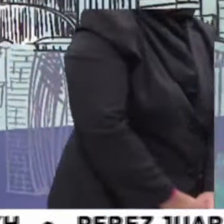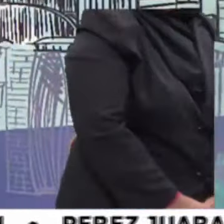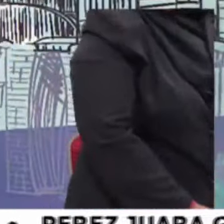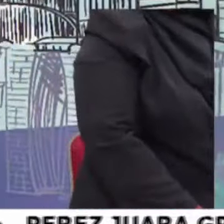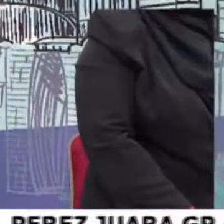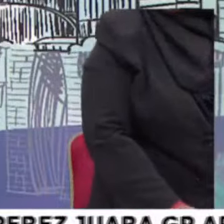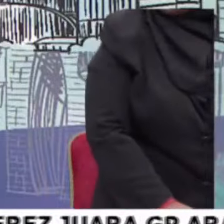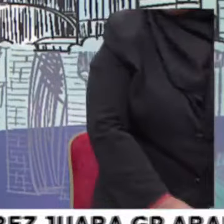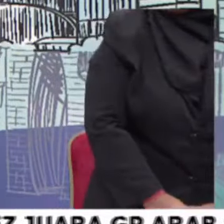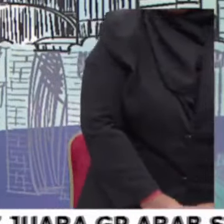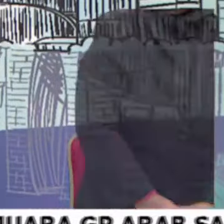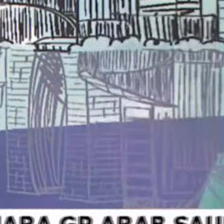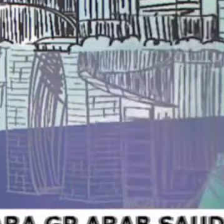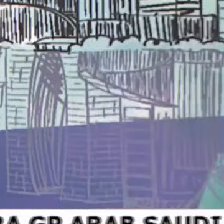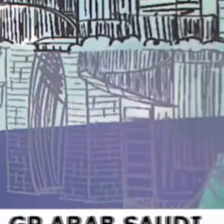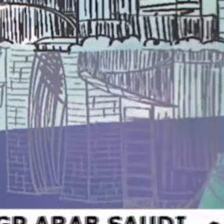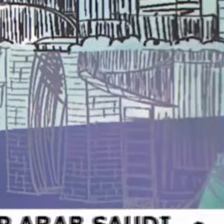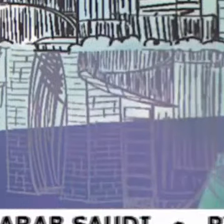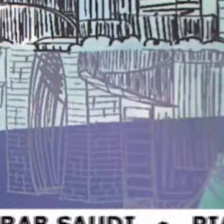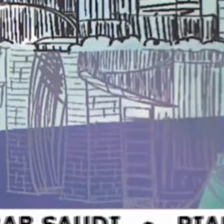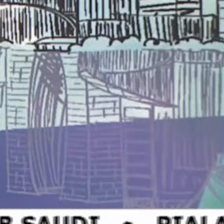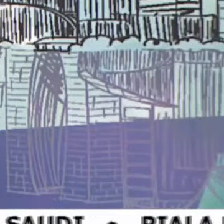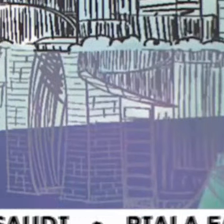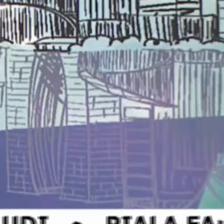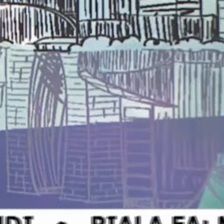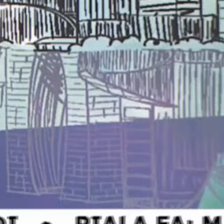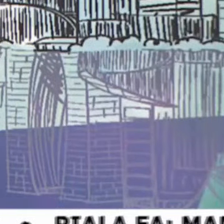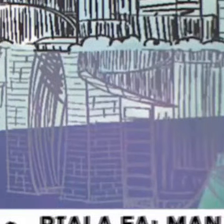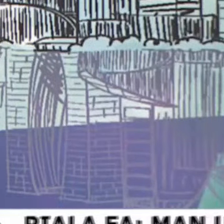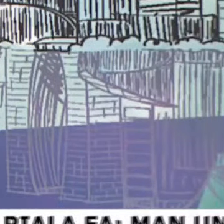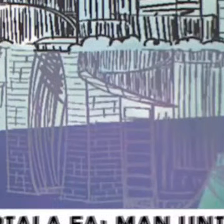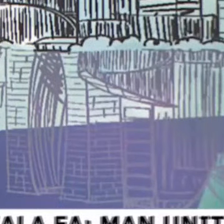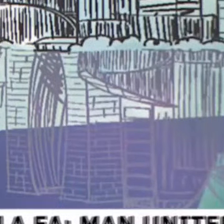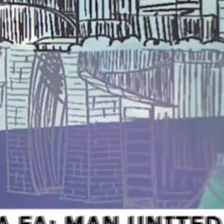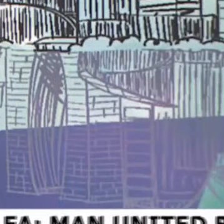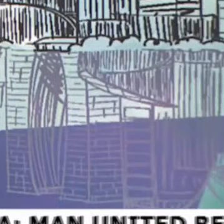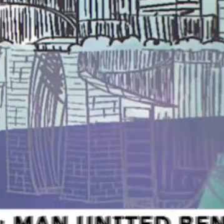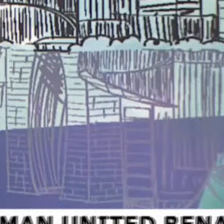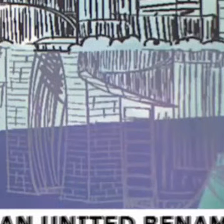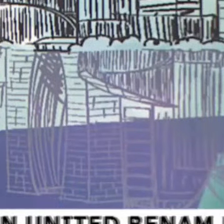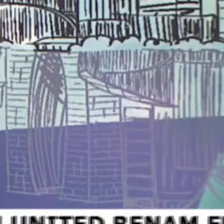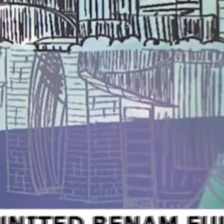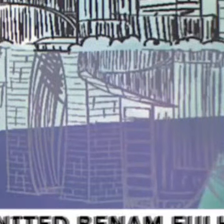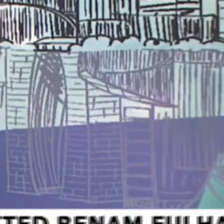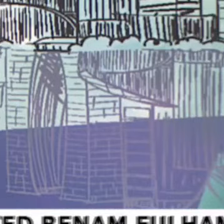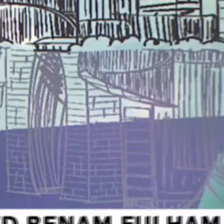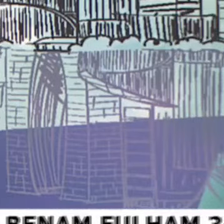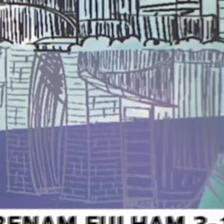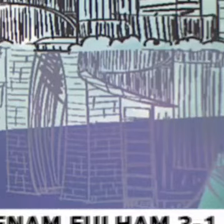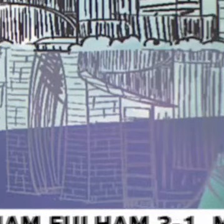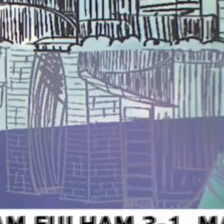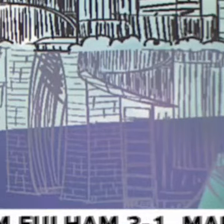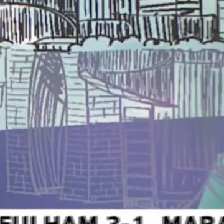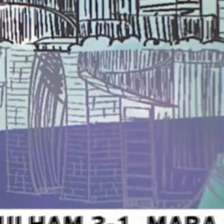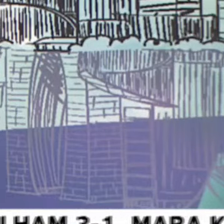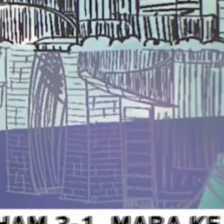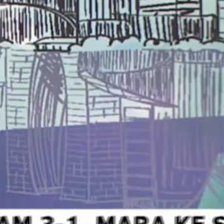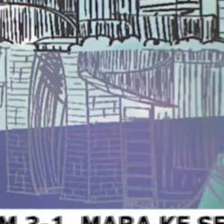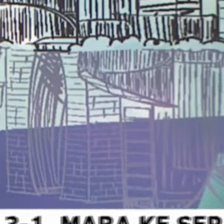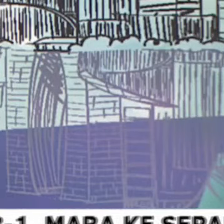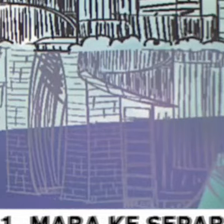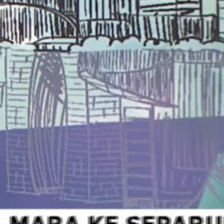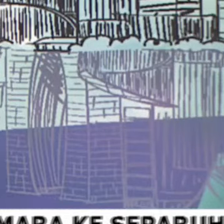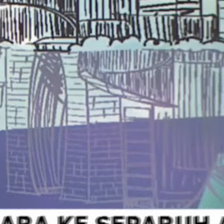Baik. Assalamualaikum, salam sejahtera dan salam Malaysia Madani. Dan bagi anda yang baru menyaksikan kami, ketika ini saya melangsungi sesi